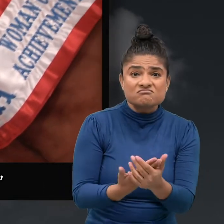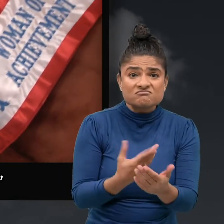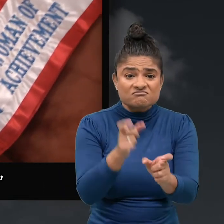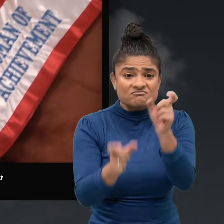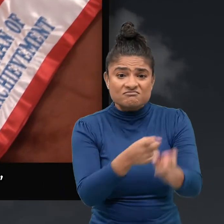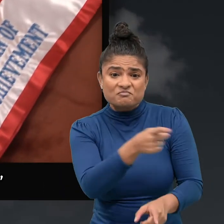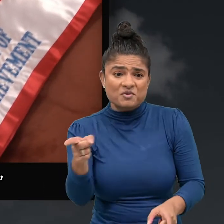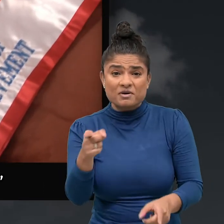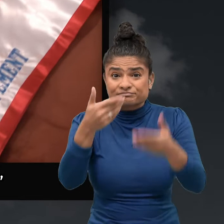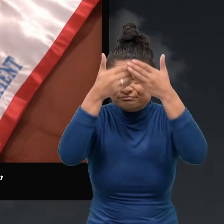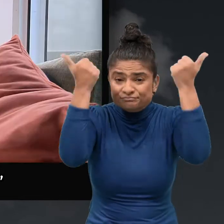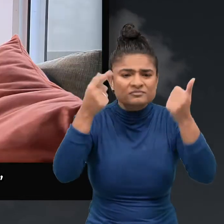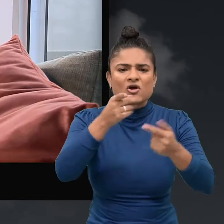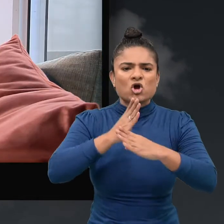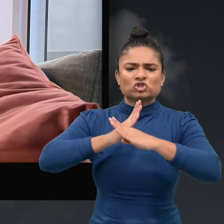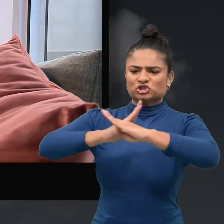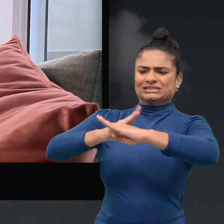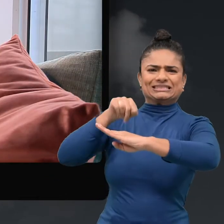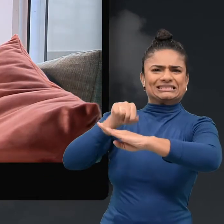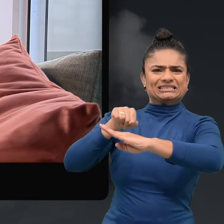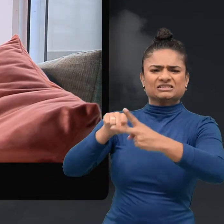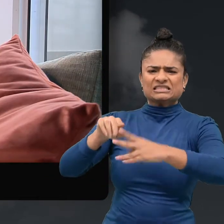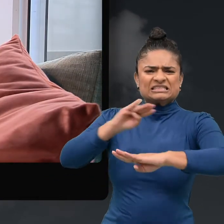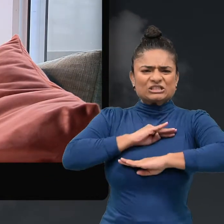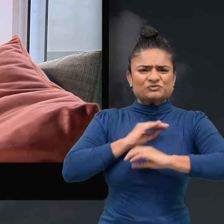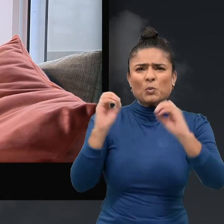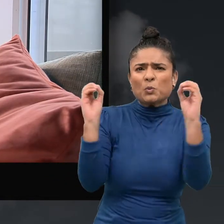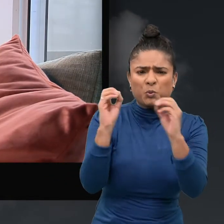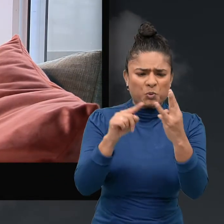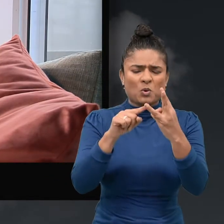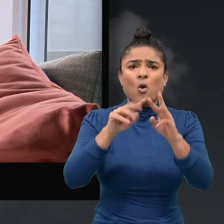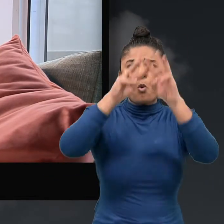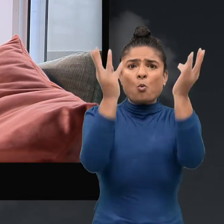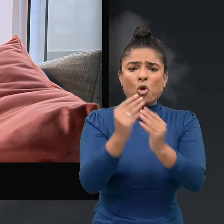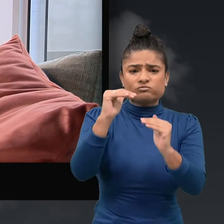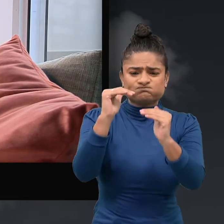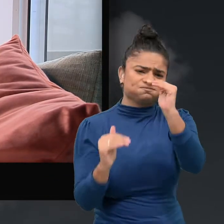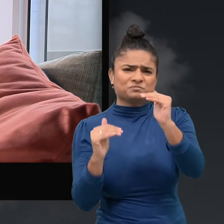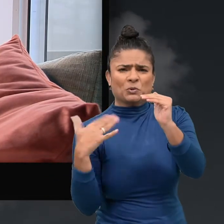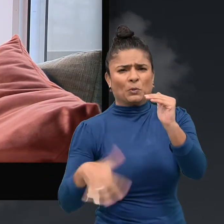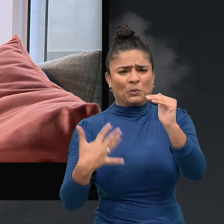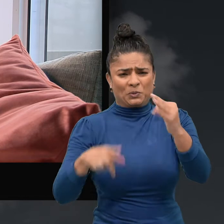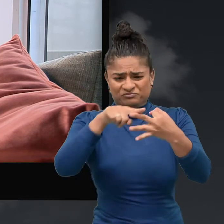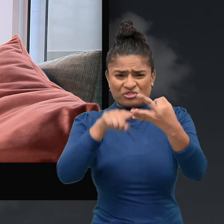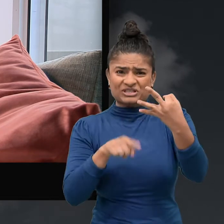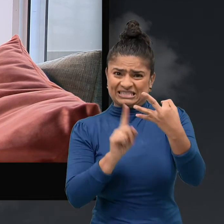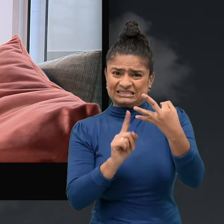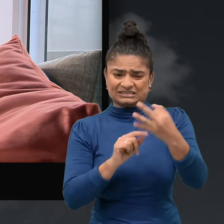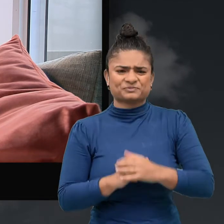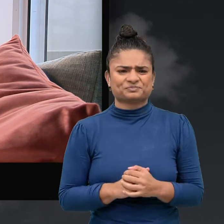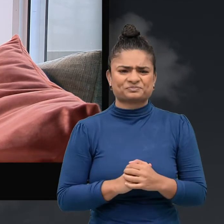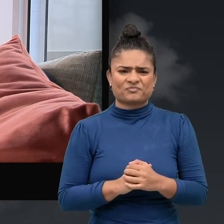Ableism, vir die mense wat nie weet nie, is die teenstand en ontevredenheid